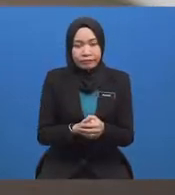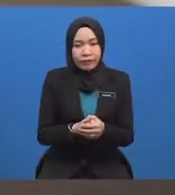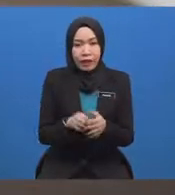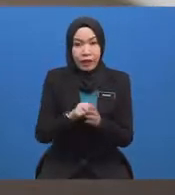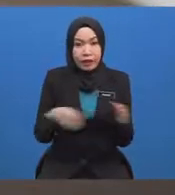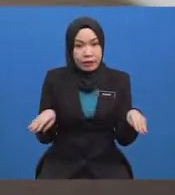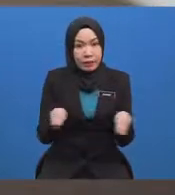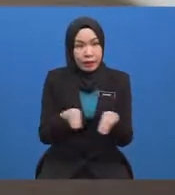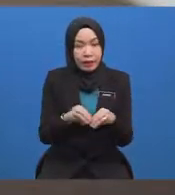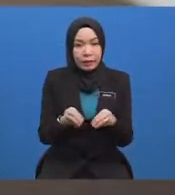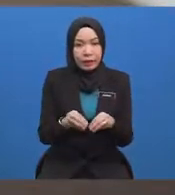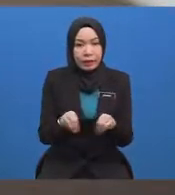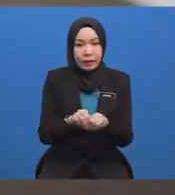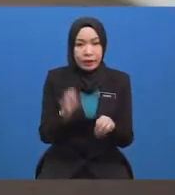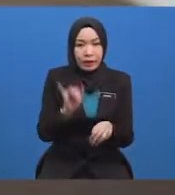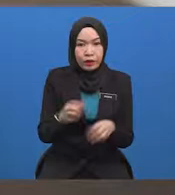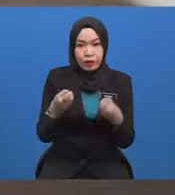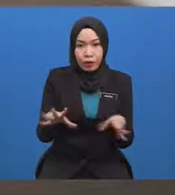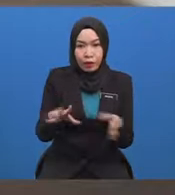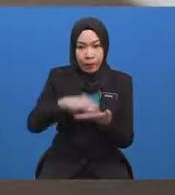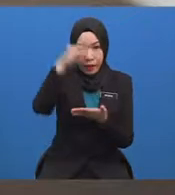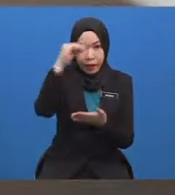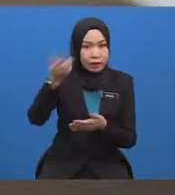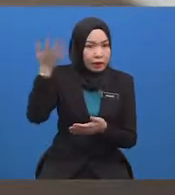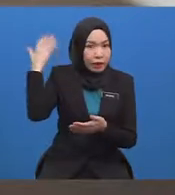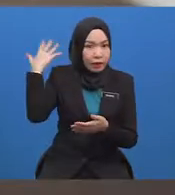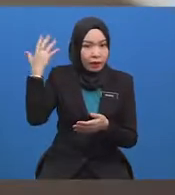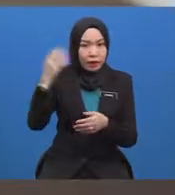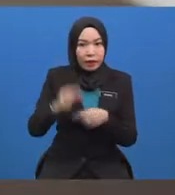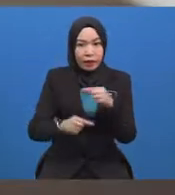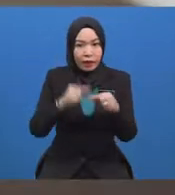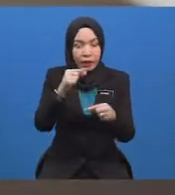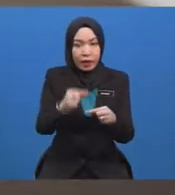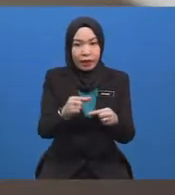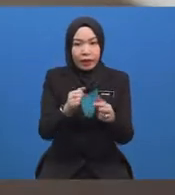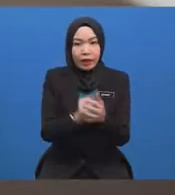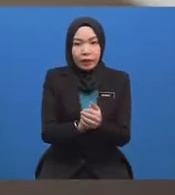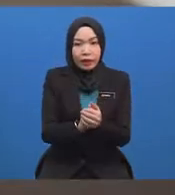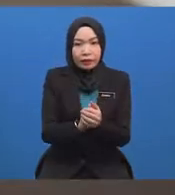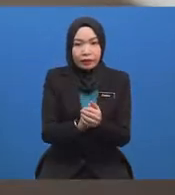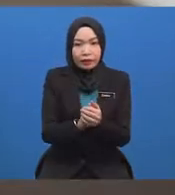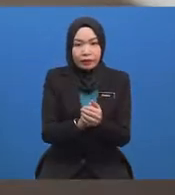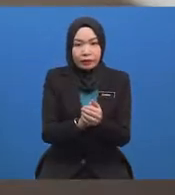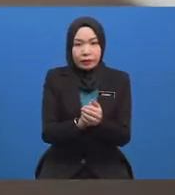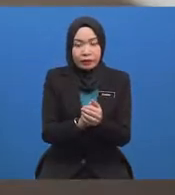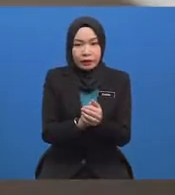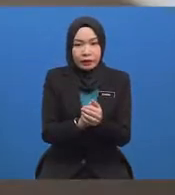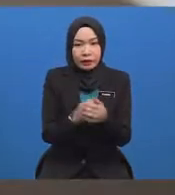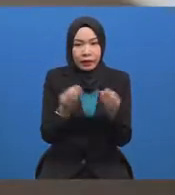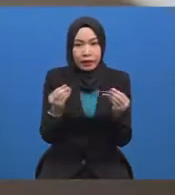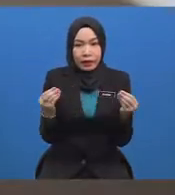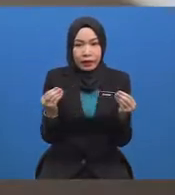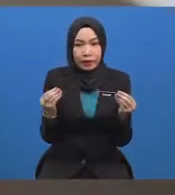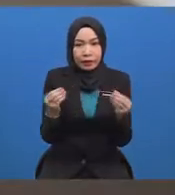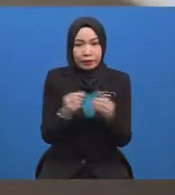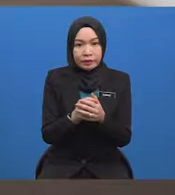dan aliran Lumpur adalah dua gerakkan jisim yang berlaku dengan sangat cepat ke-22